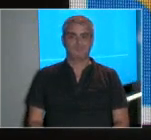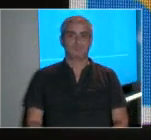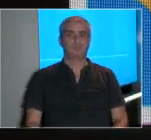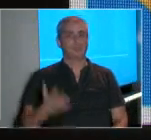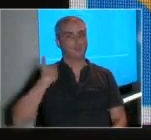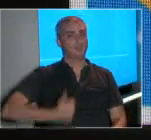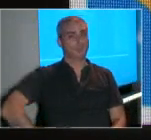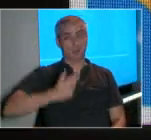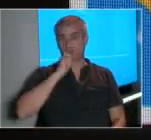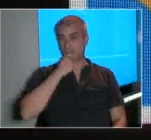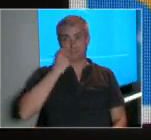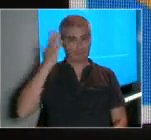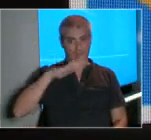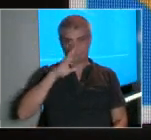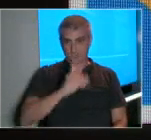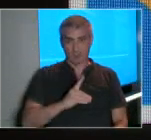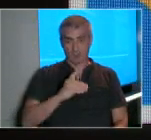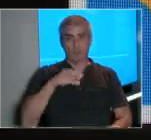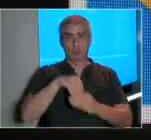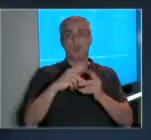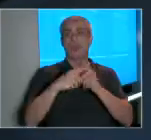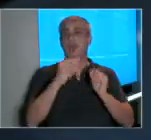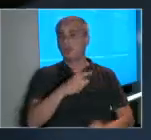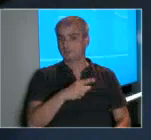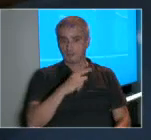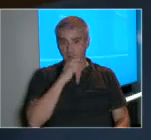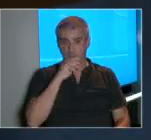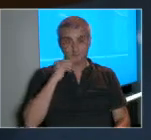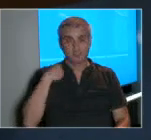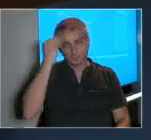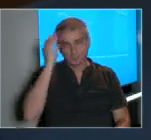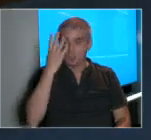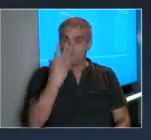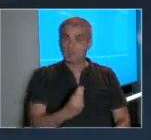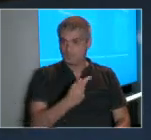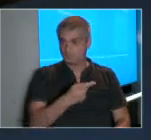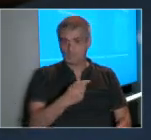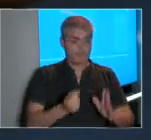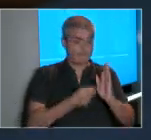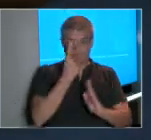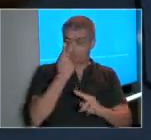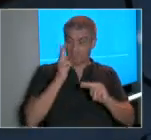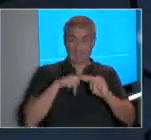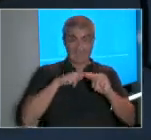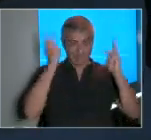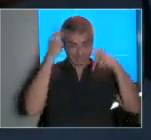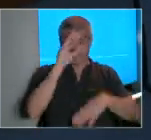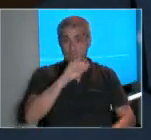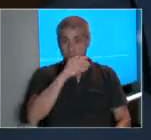הייתי ראש שבק דרום, כולל רצועת עזה, ואני זוכר היטב את הפעם הראשונה שבה לאחר הסכם